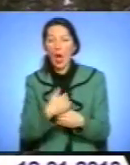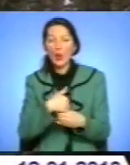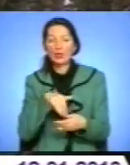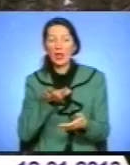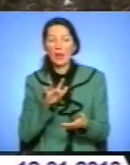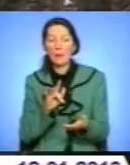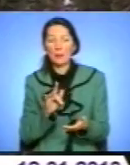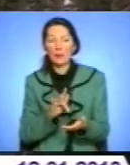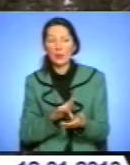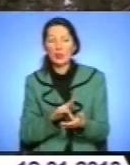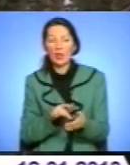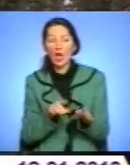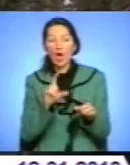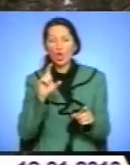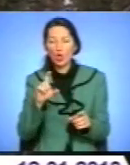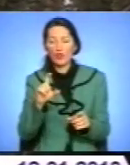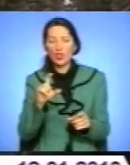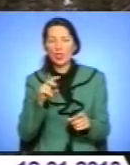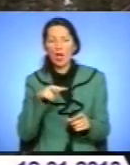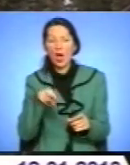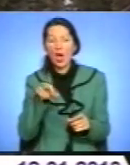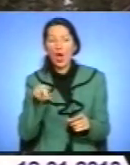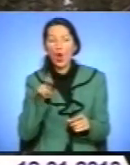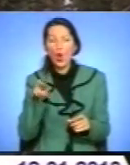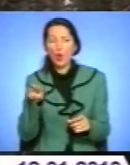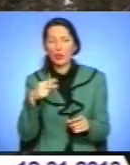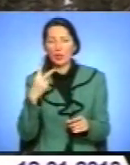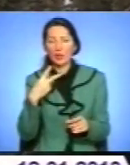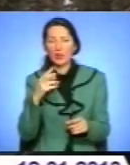льоду на даний час складає більше як 20 сантиметрів, відповідно це